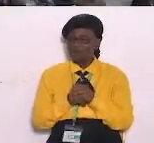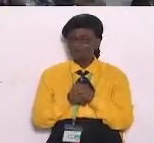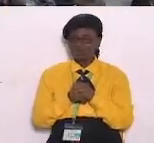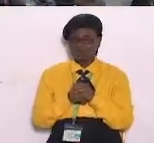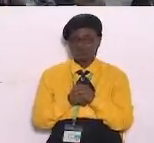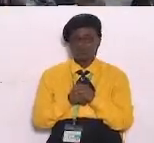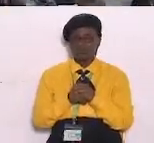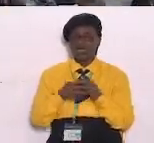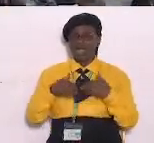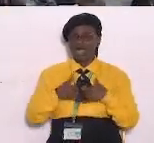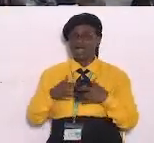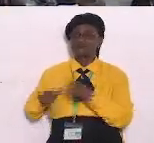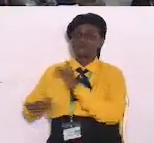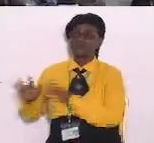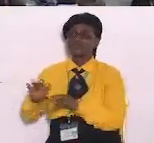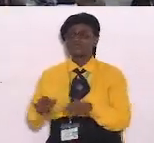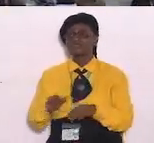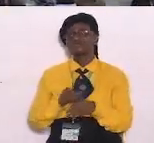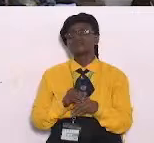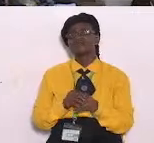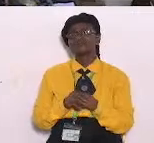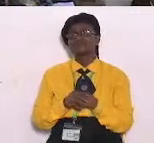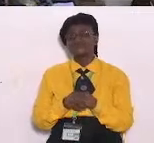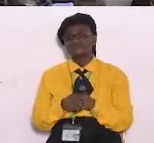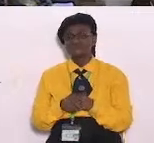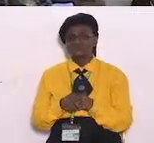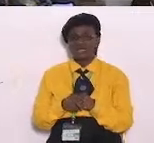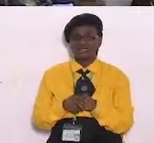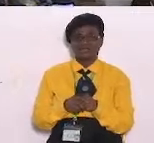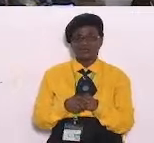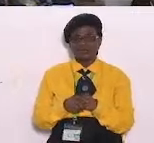moi a pitié de moi